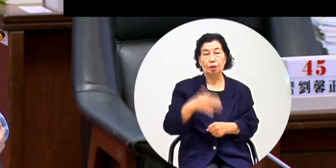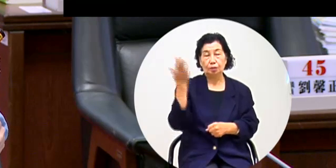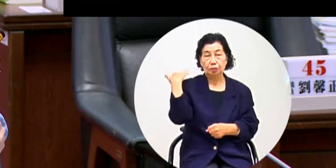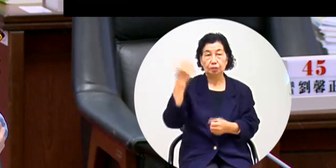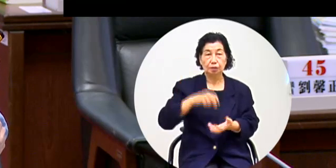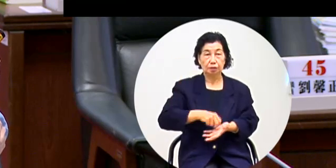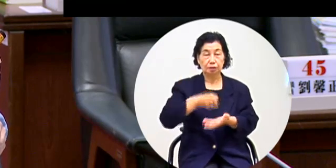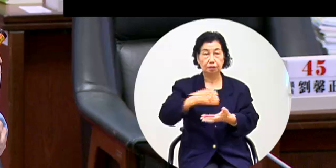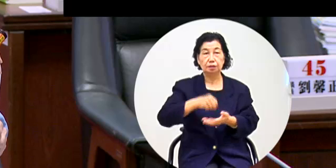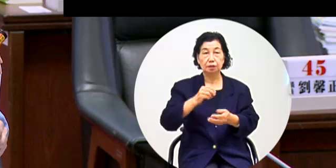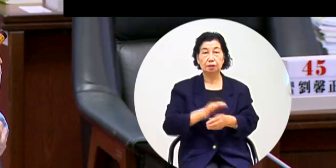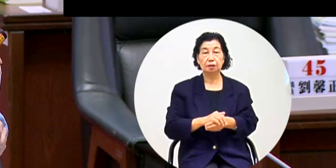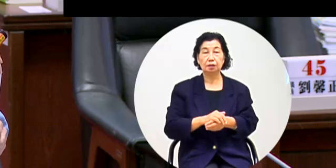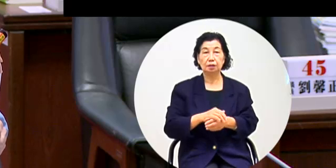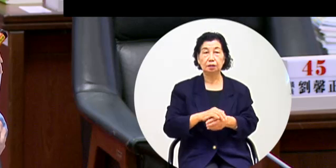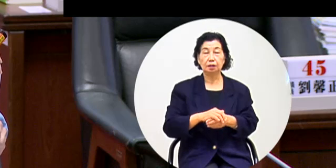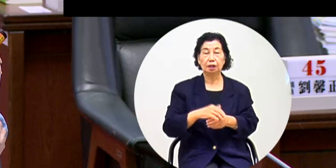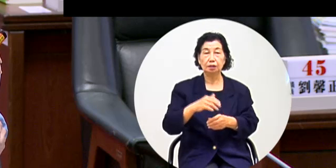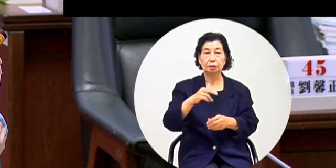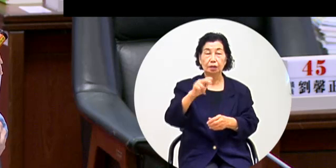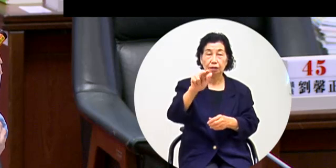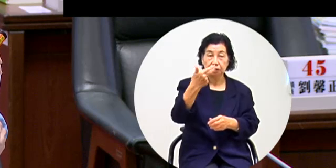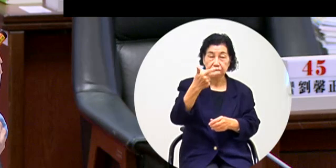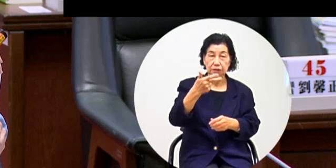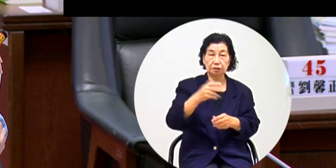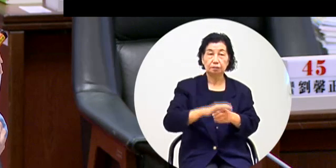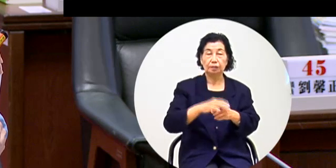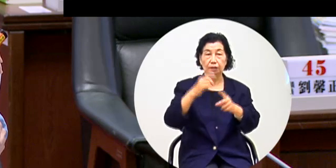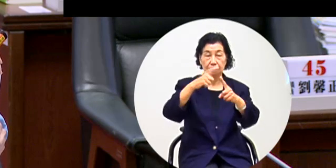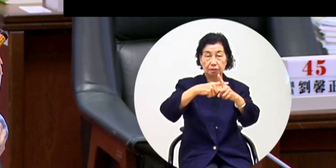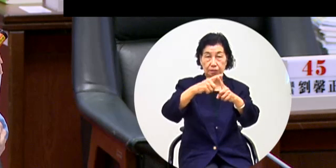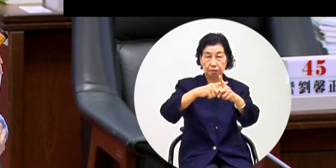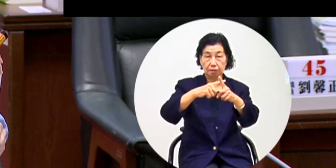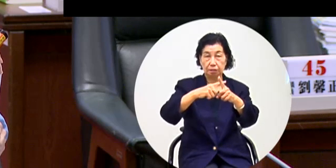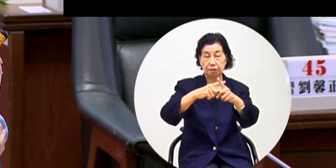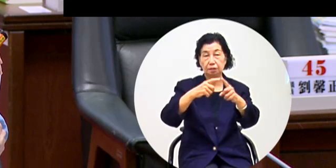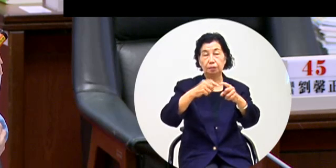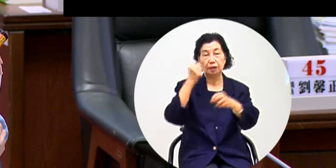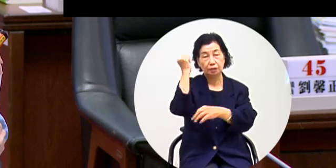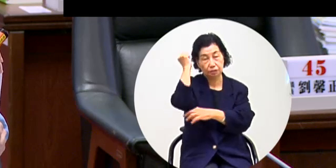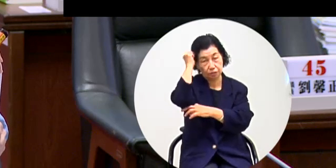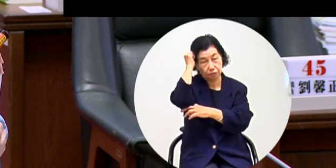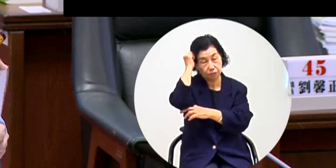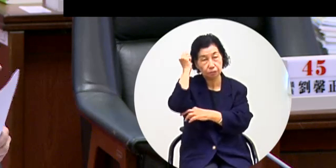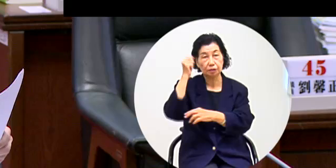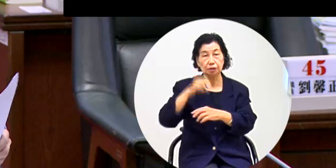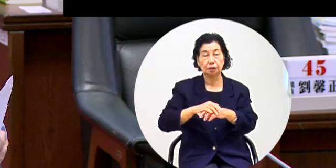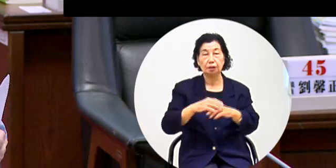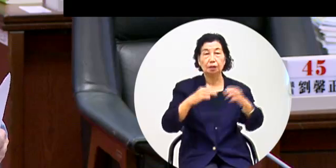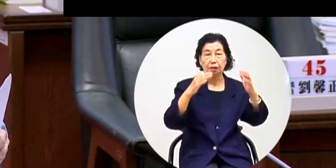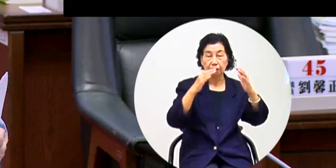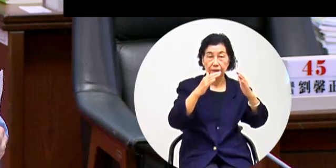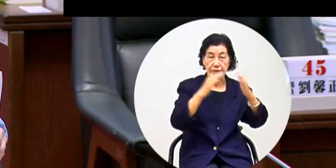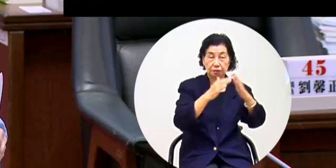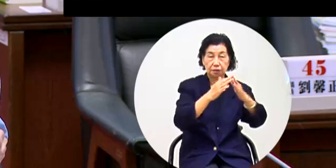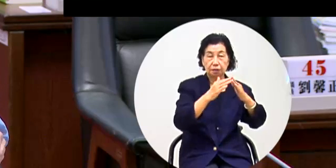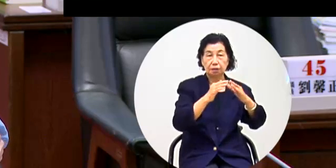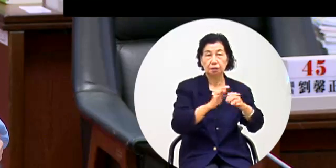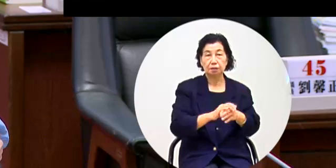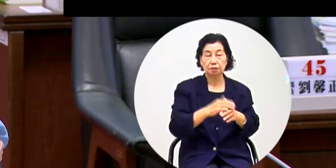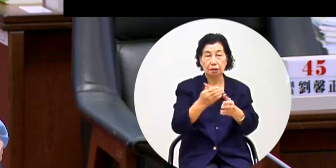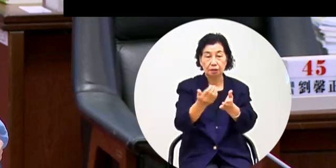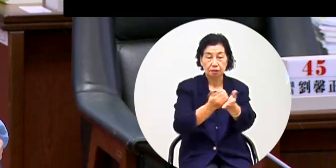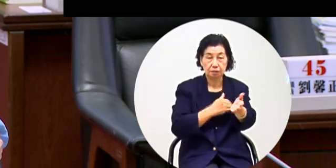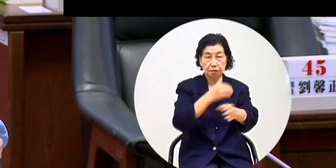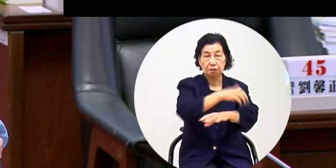那我跟大家报告，目前呢，以这个南城里跟那个在前镇的邻近的这个民意里的部分加起来，已经超